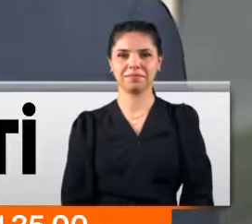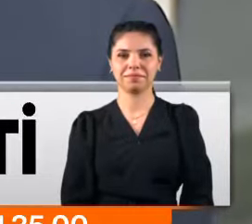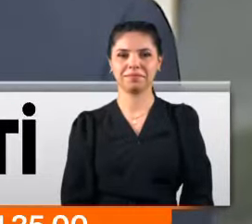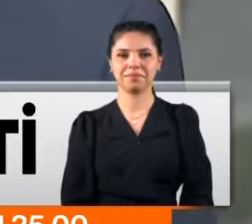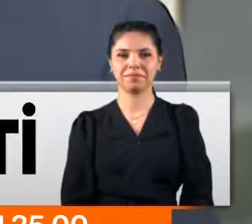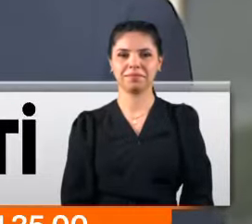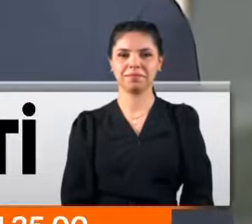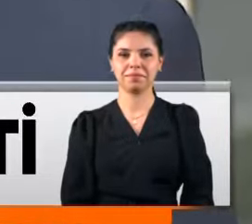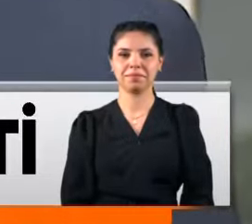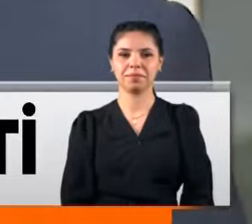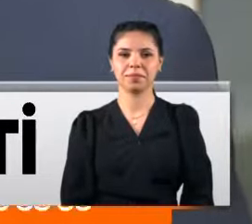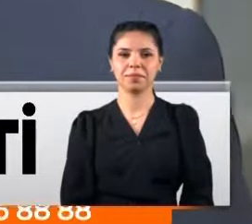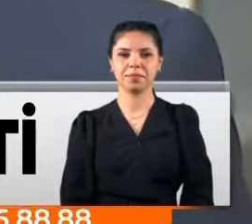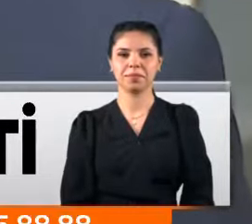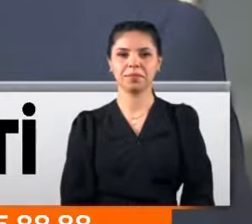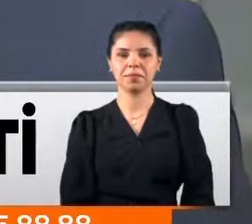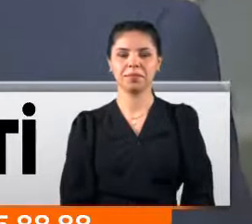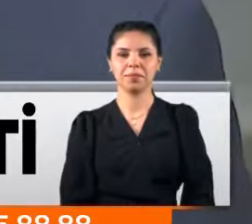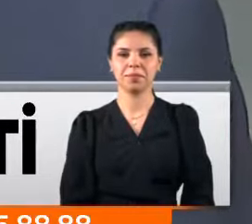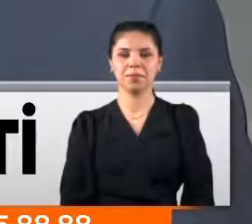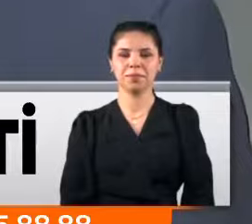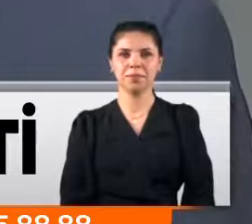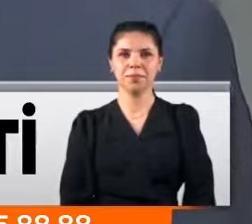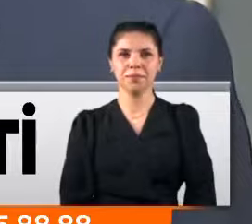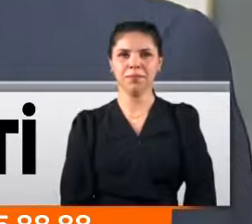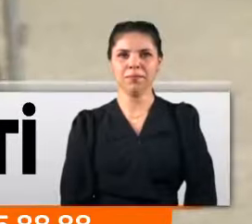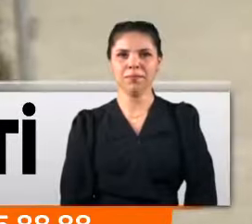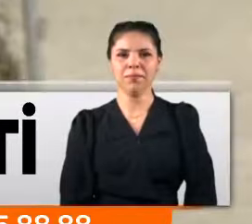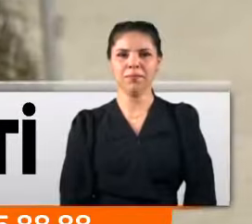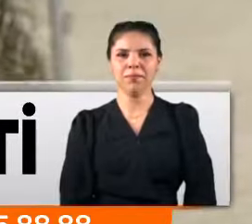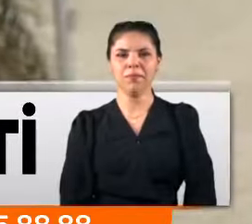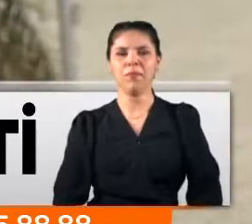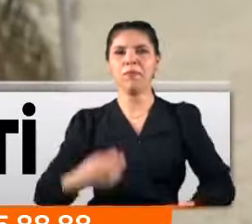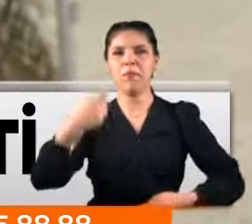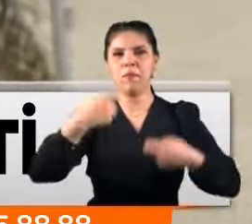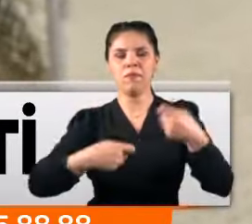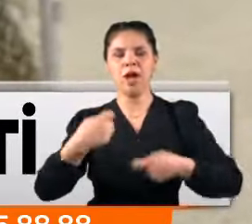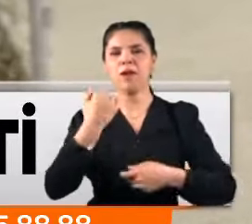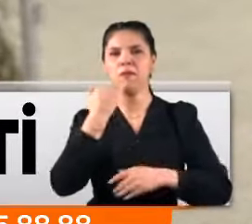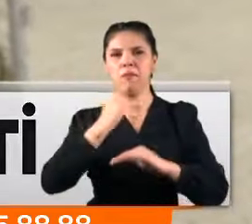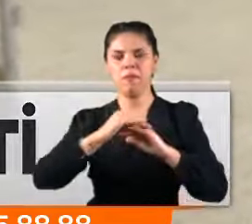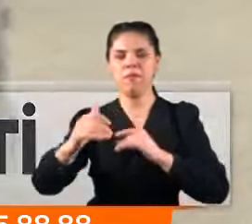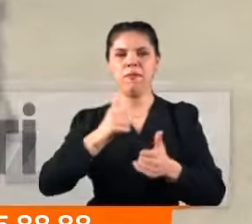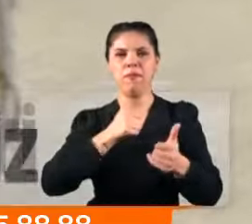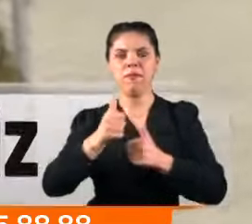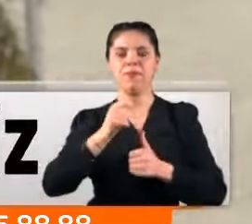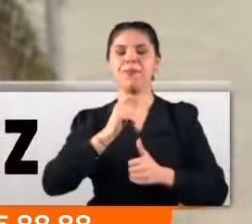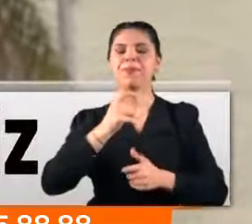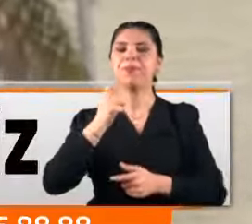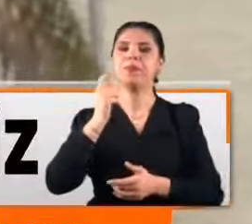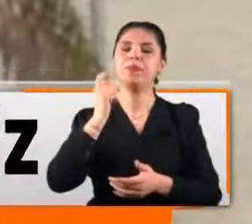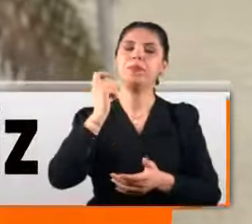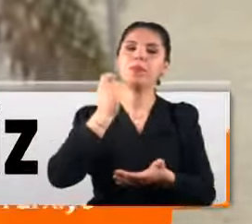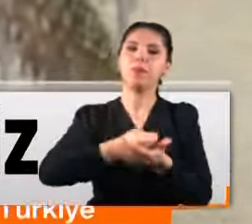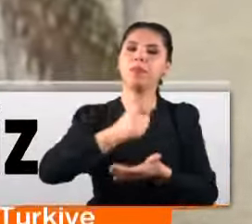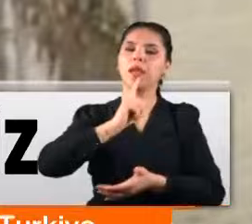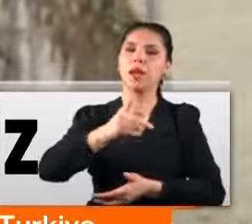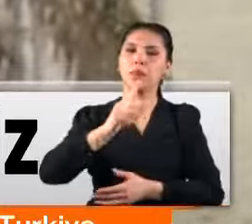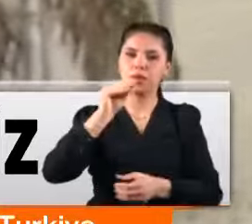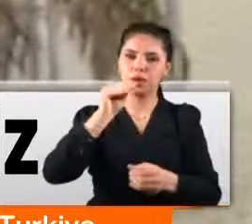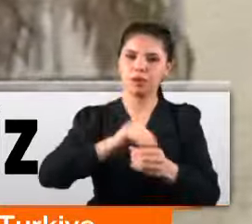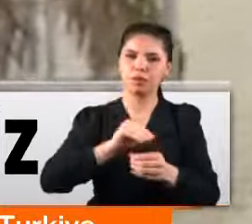Bankalar kazançları azalınca anlaşılan faturayı tüketiciye kestiler. Bankalar müşterilerinin otomatik ödeme talimatı vermesi için